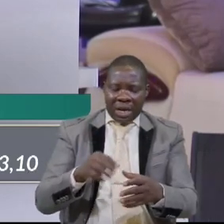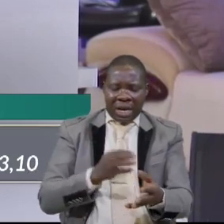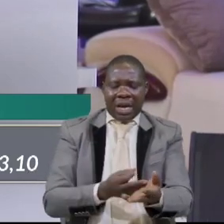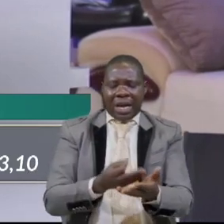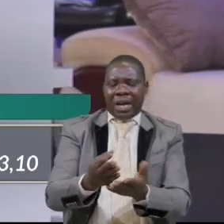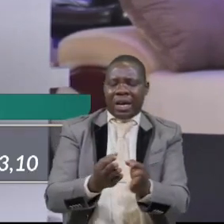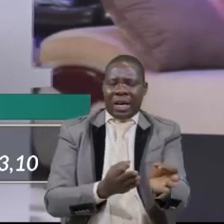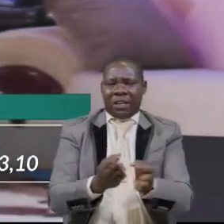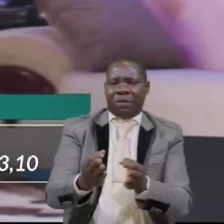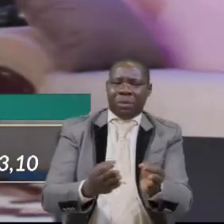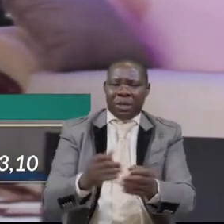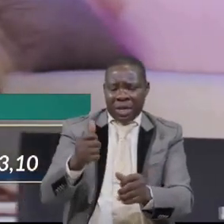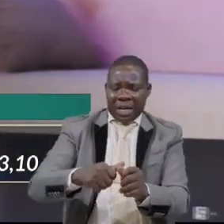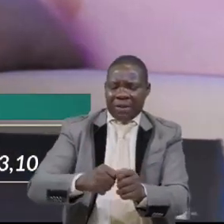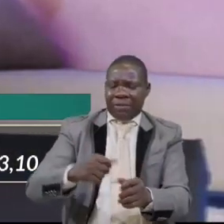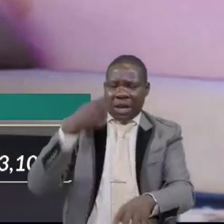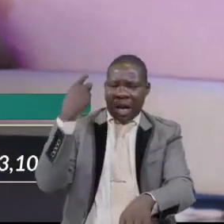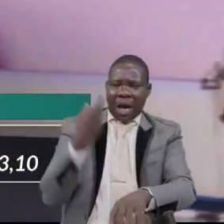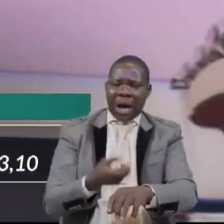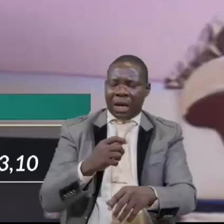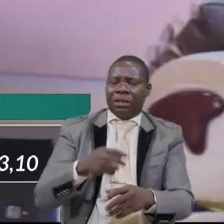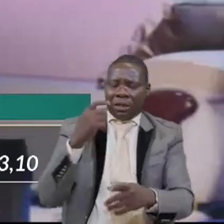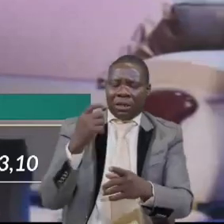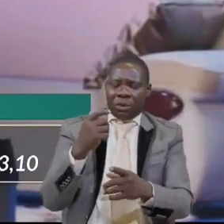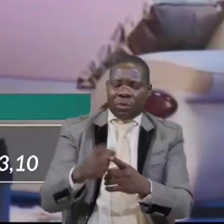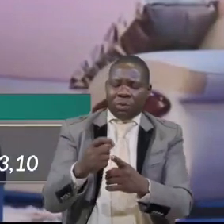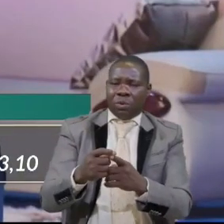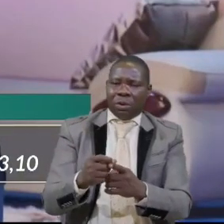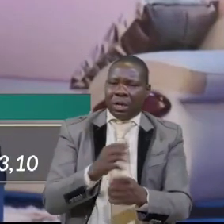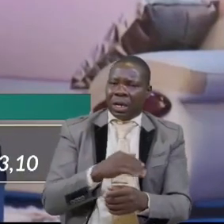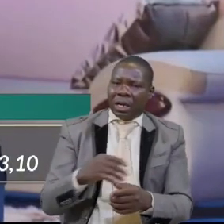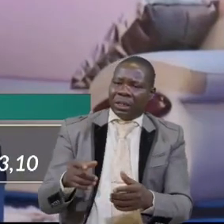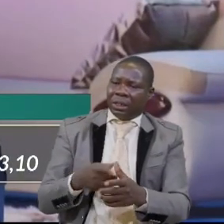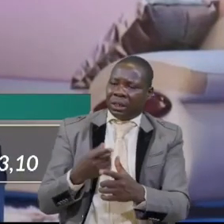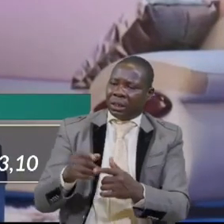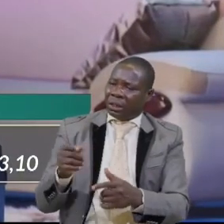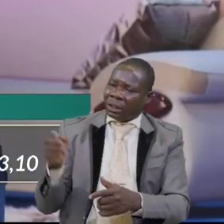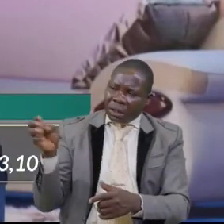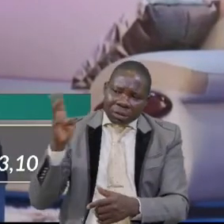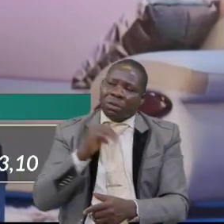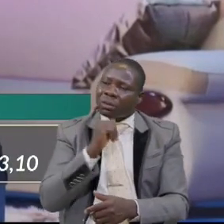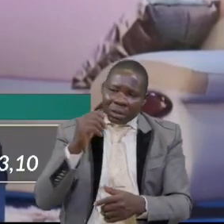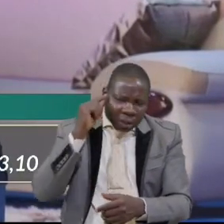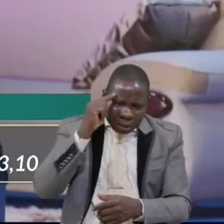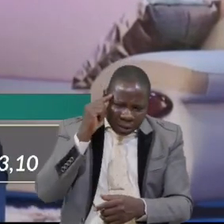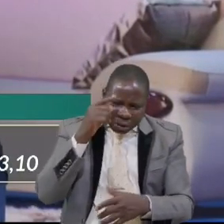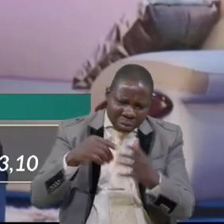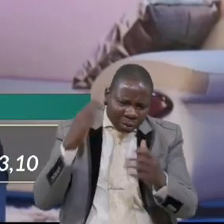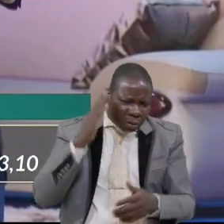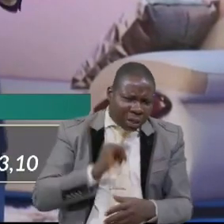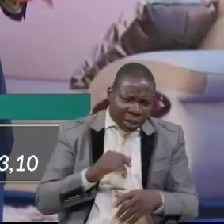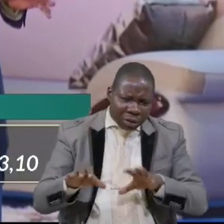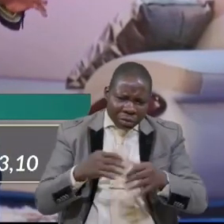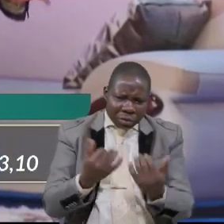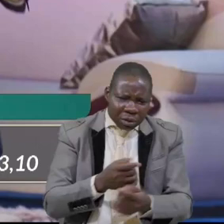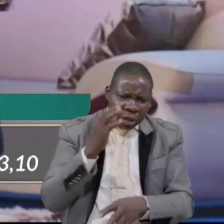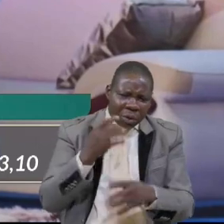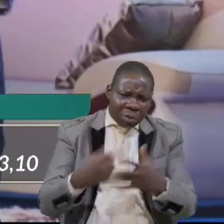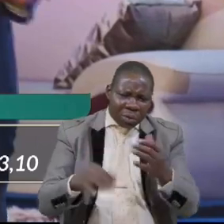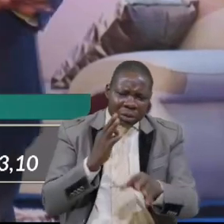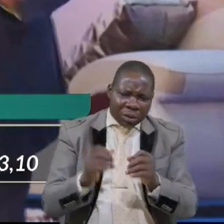révéler toutes choses. Daniel est venu. Il se demande qu'est-ce qu'il va faire encore aujourd'hui. Et si Dieu ne répond pas à ma prière aujourd'hui, et si